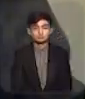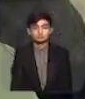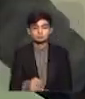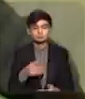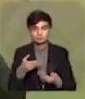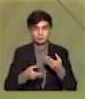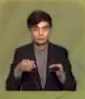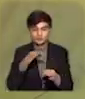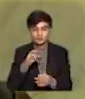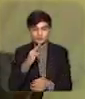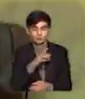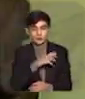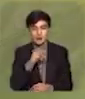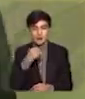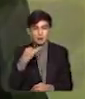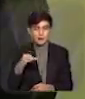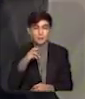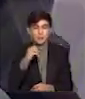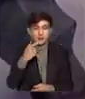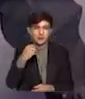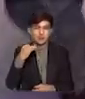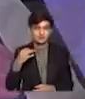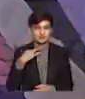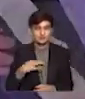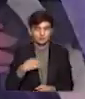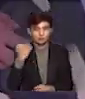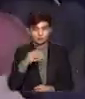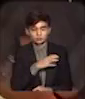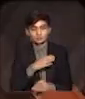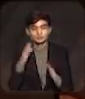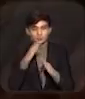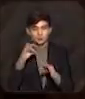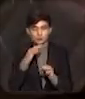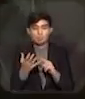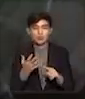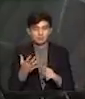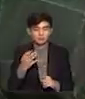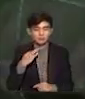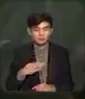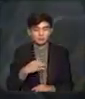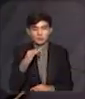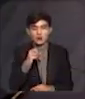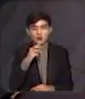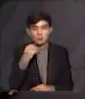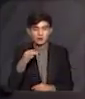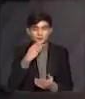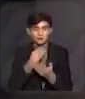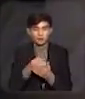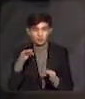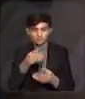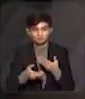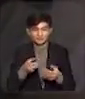Тай-тай басып келе жатқан Абай Бегейдің ұлы Мүсілім. Әншінің бұл 5-ші баласы. Абай баласының тұсаукесер